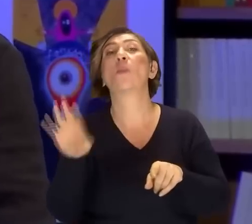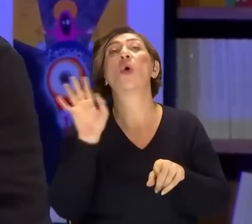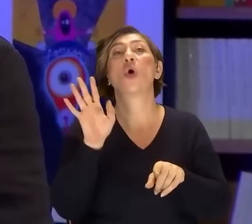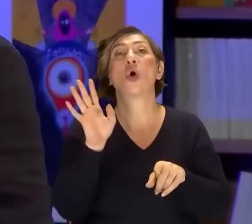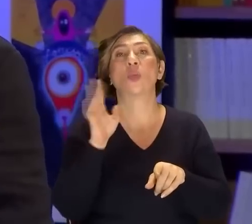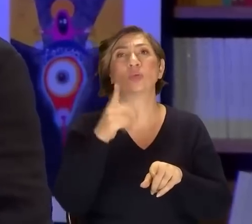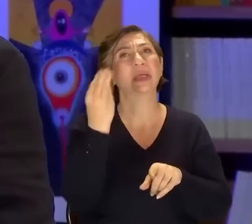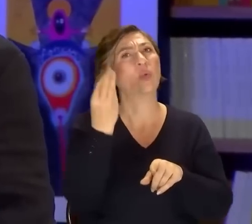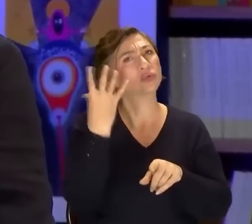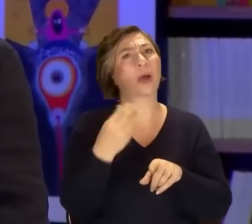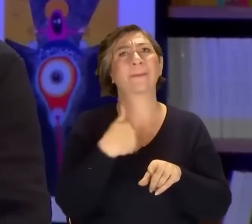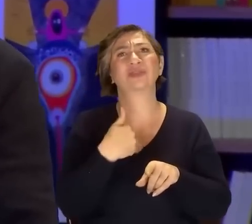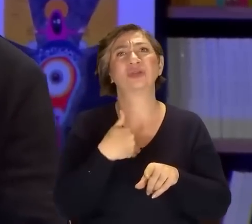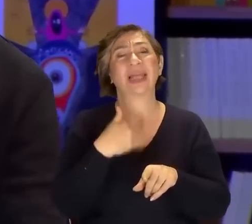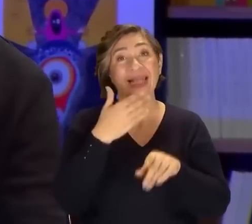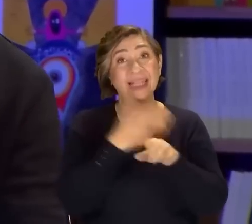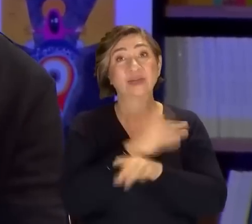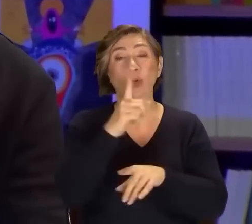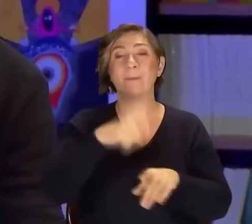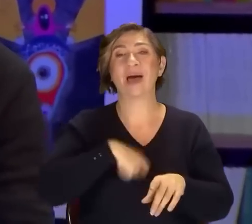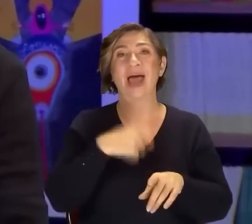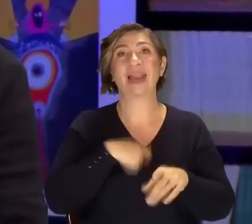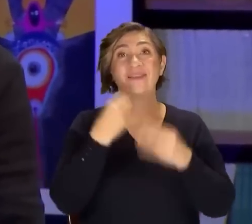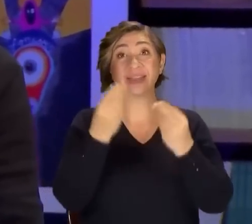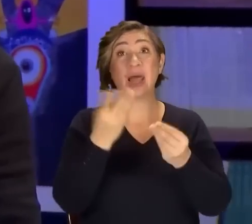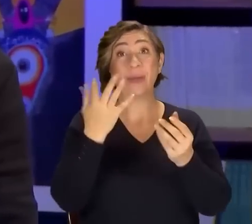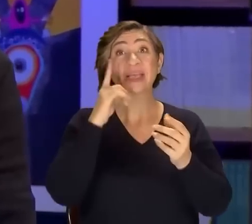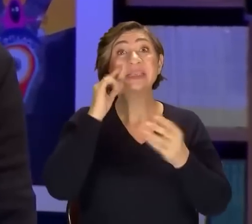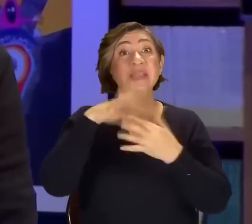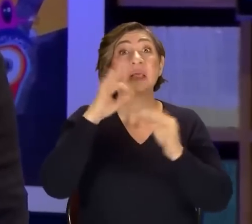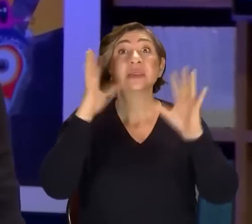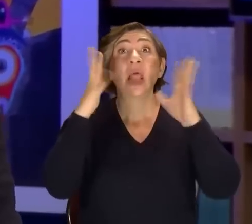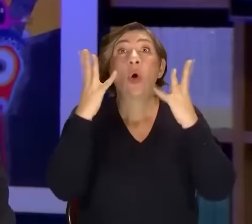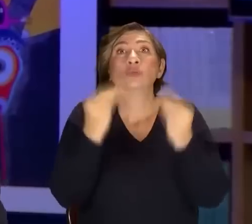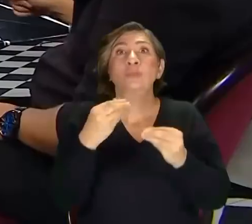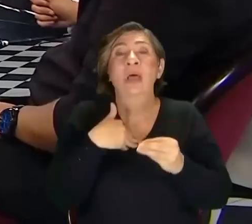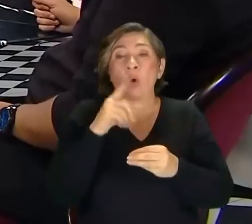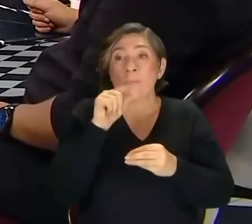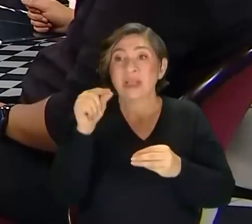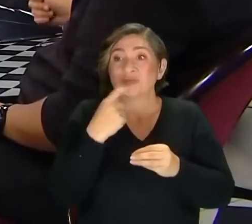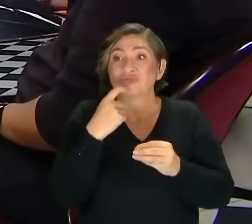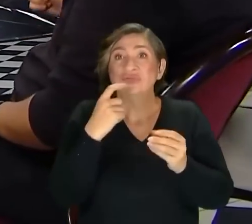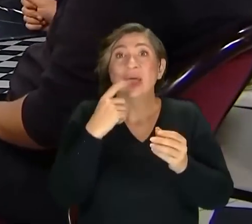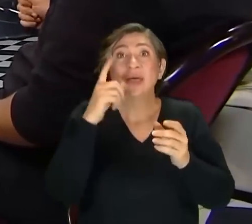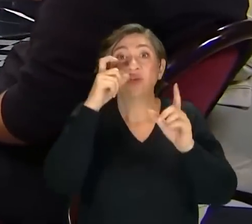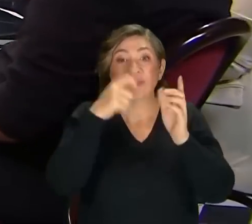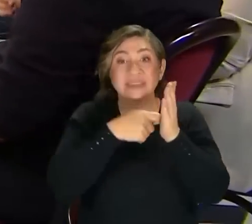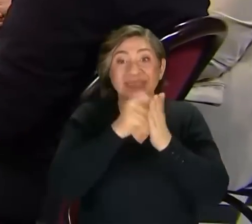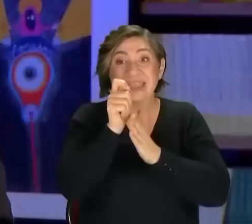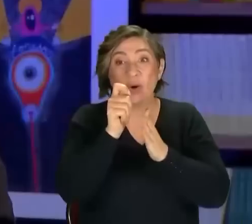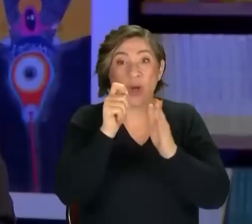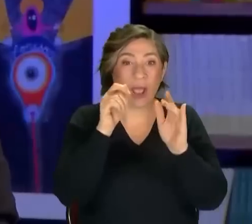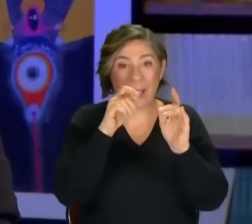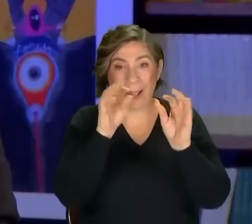birçok insan için de iyi olacak bu. Gerçekten onu bir bahane olarak sundular ama insanlar delirmişti o konuda. Yani ben 11 yaşında çocuğu gördüm. Fotoğrafını siliyor. Çok